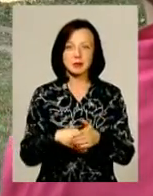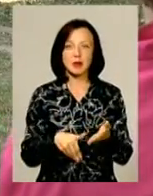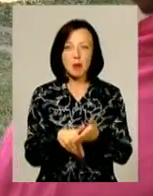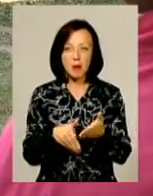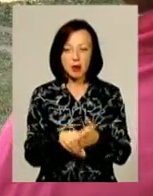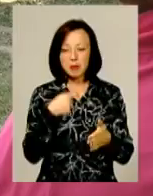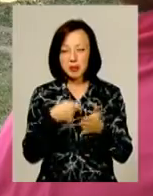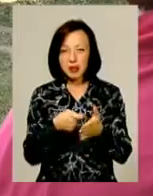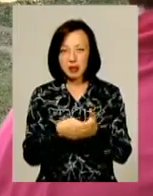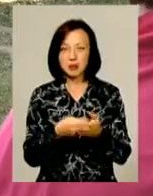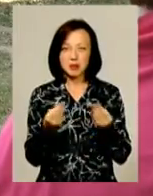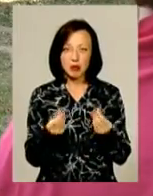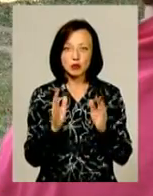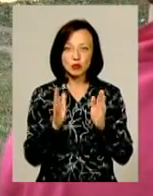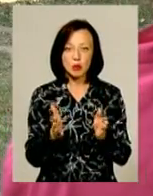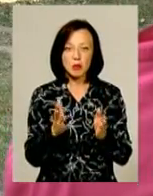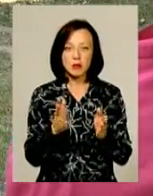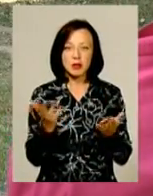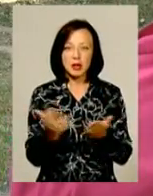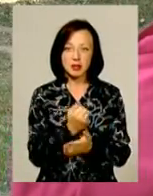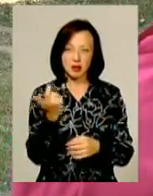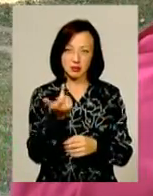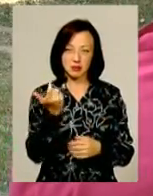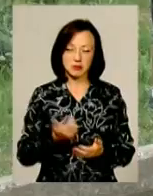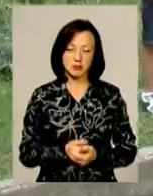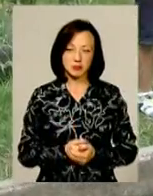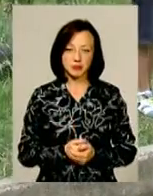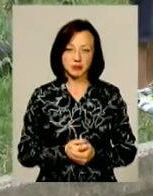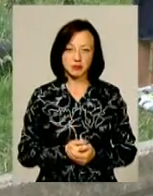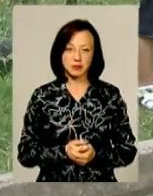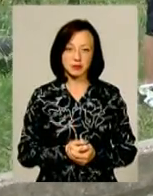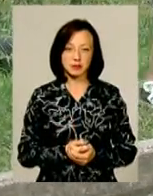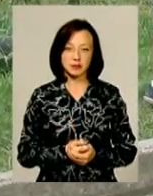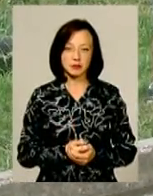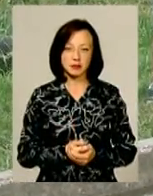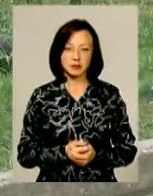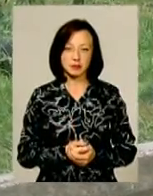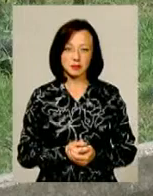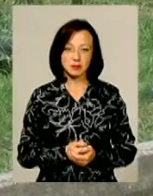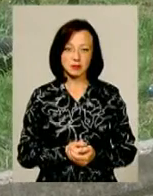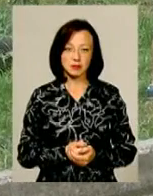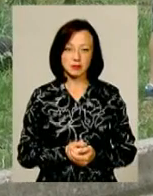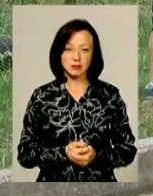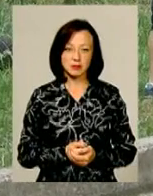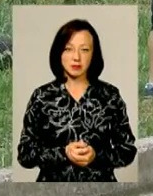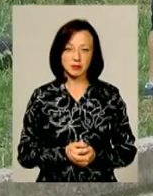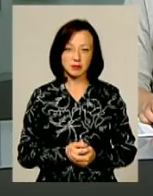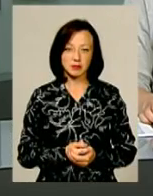помогать питанием, деньгами, только чтобы ей найти новый дом. Дарина Денисенко, Андрій Лазарук для інформаційного